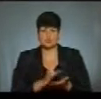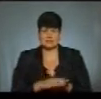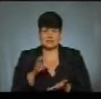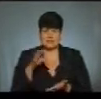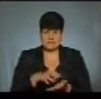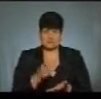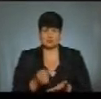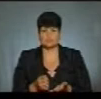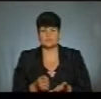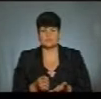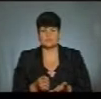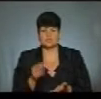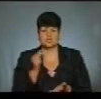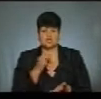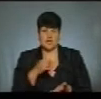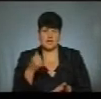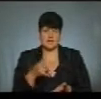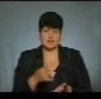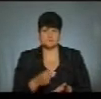кришкою, чайник,